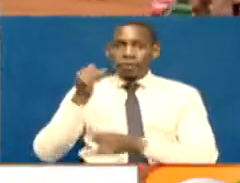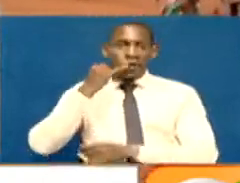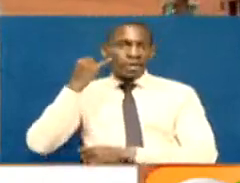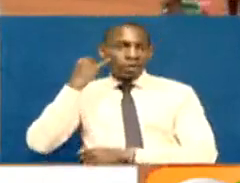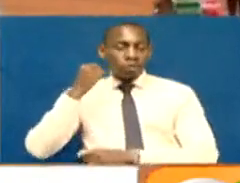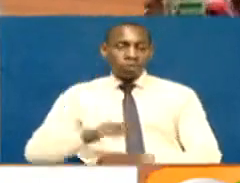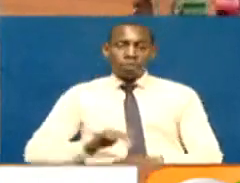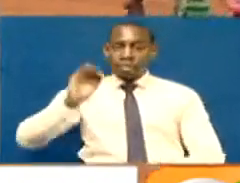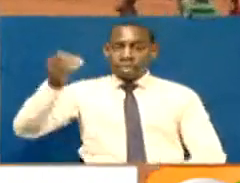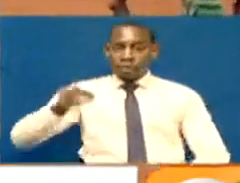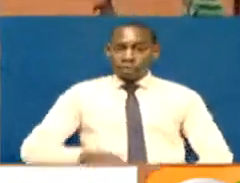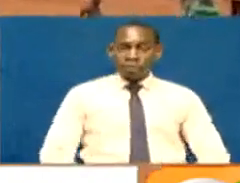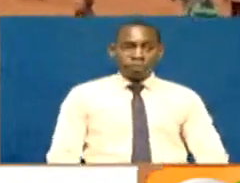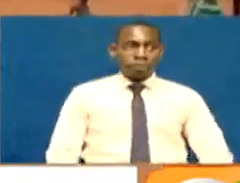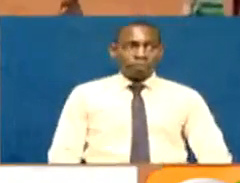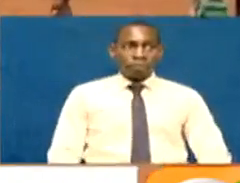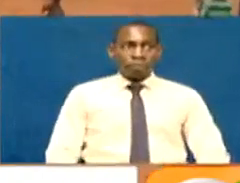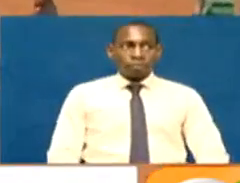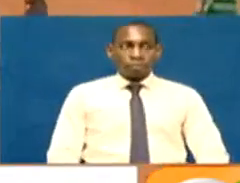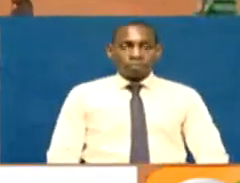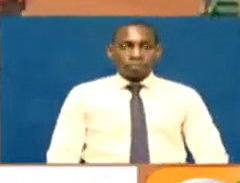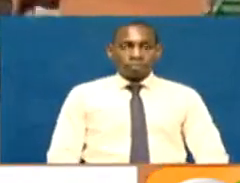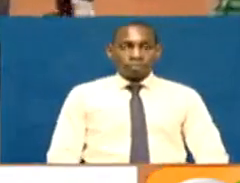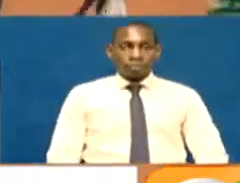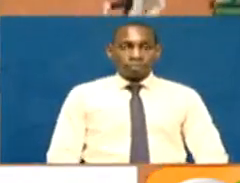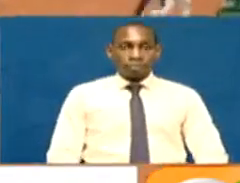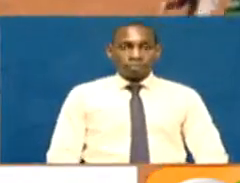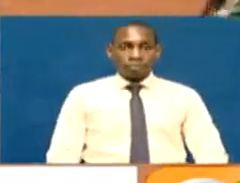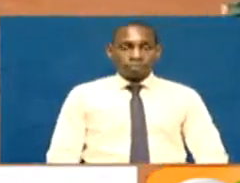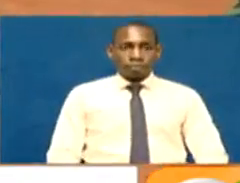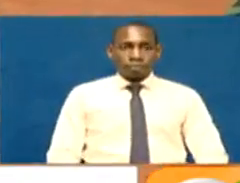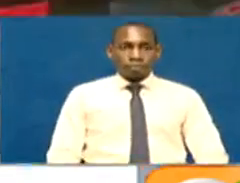Stephen Leto, Runinga ya Citizen, uwanja wa Ruringu, kaunti ya Nyeri.